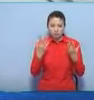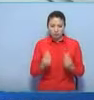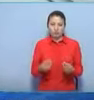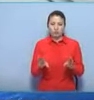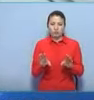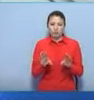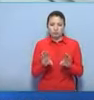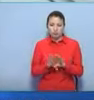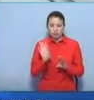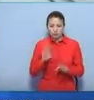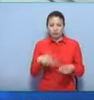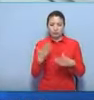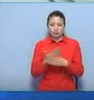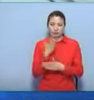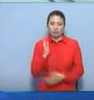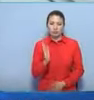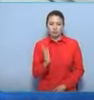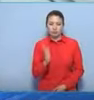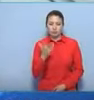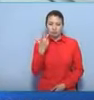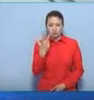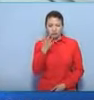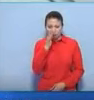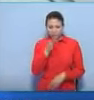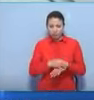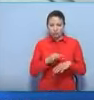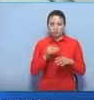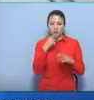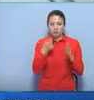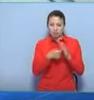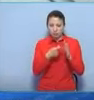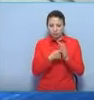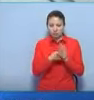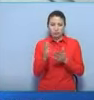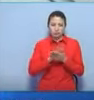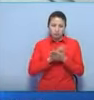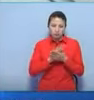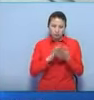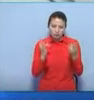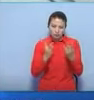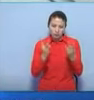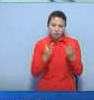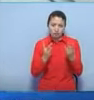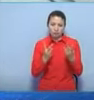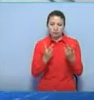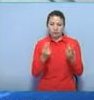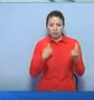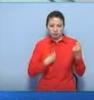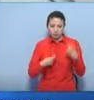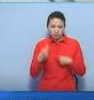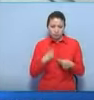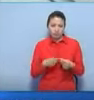да көмегімізді көрсетеміз. Міне, 3 мезгіл тамақ беріп жатырмыз, гигиеналық бағанағы тараптардан